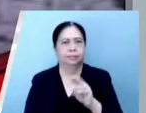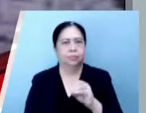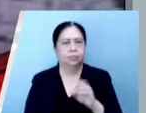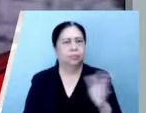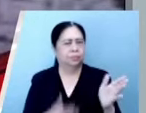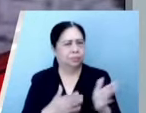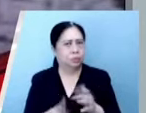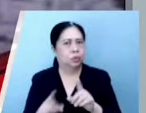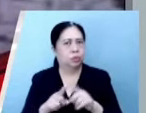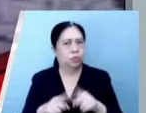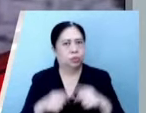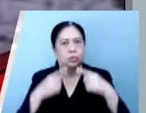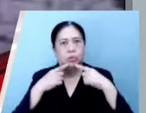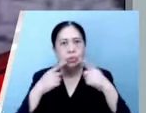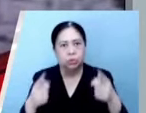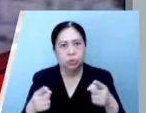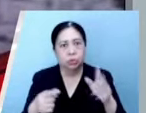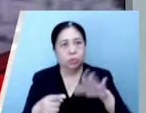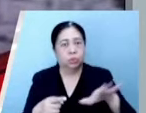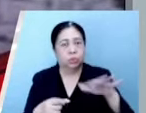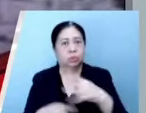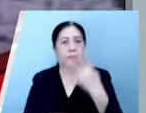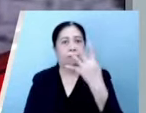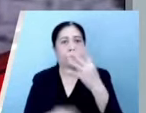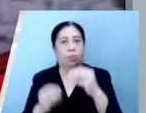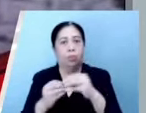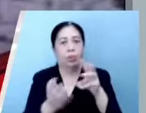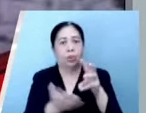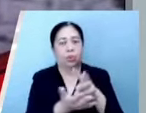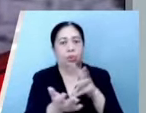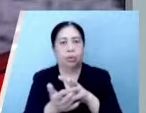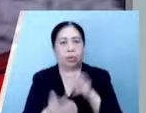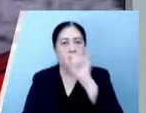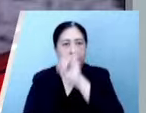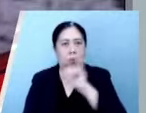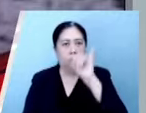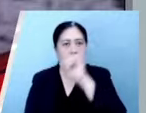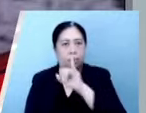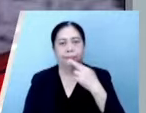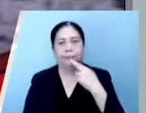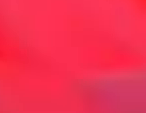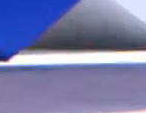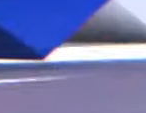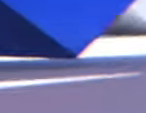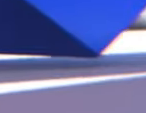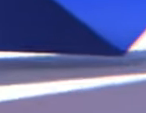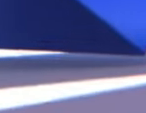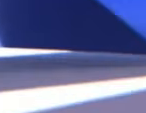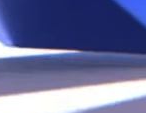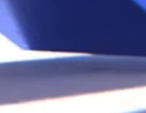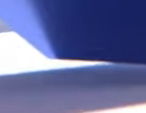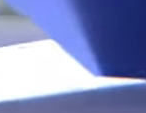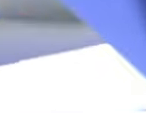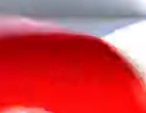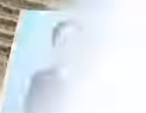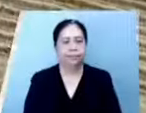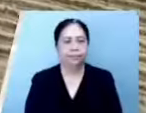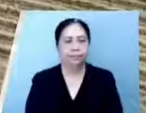kasi magdeklara niyan ang 4 na bayan sa Iloilo. Nakatutok si Tina Panganiban Perez.